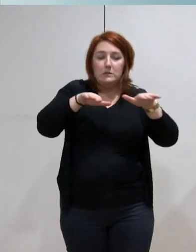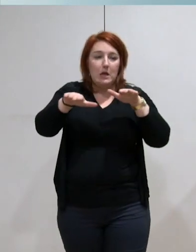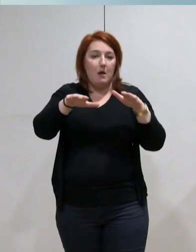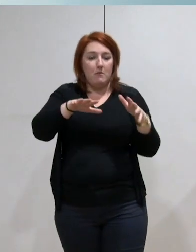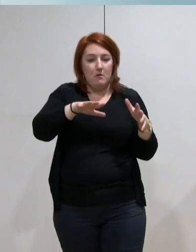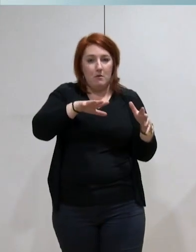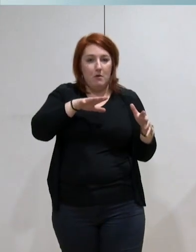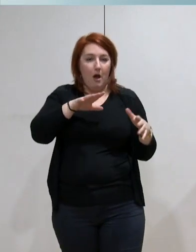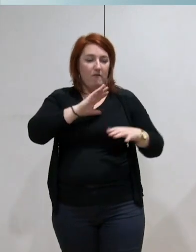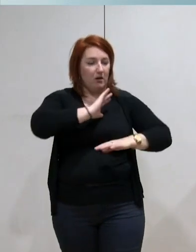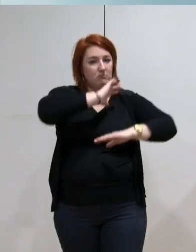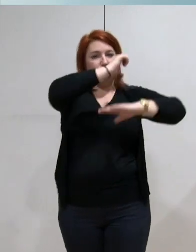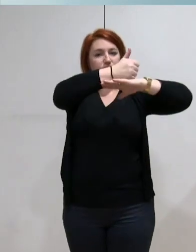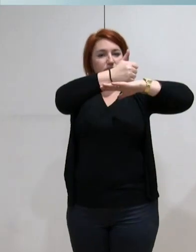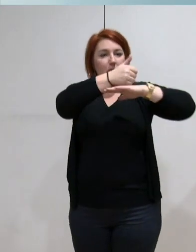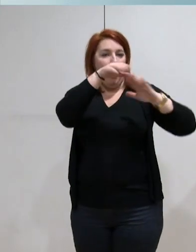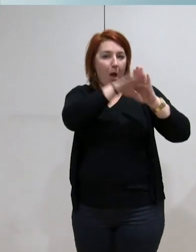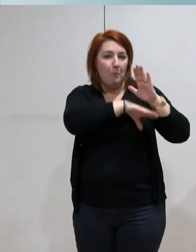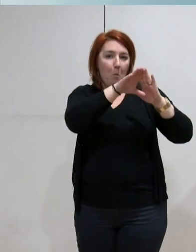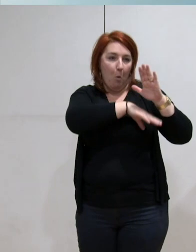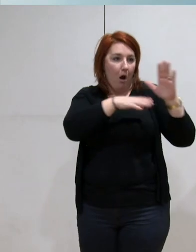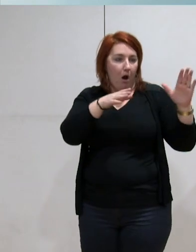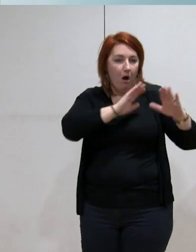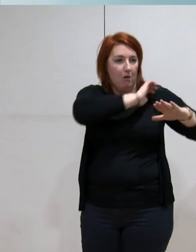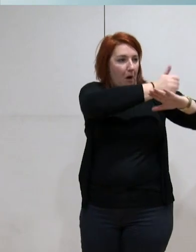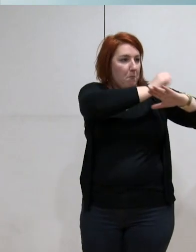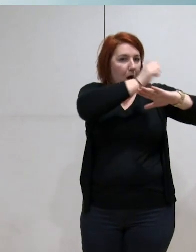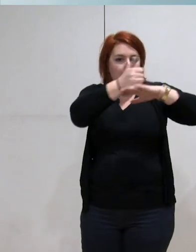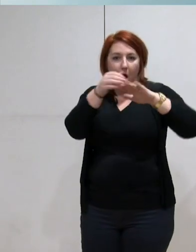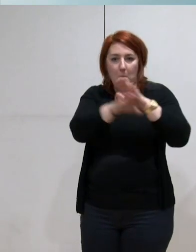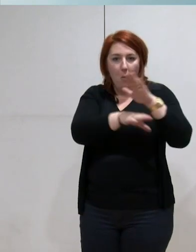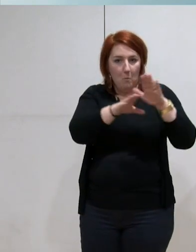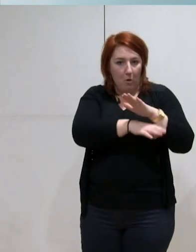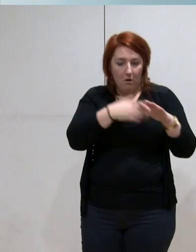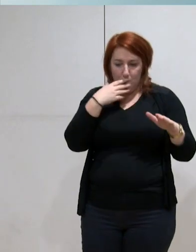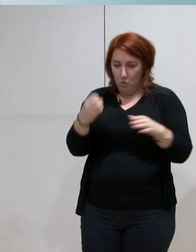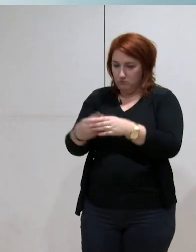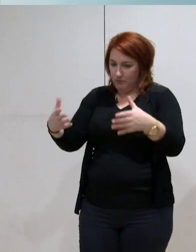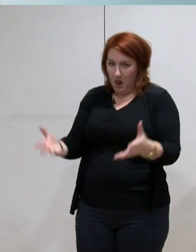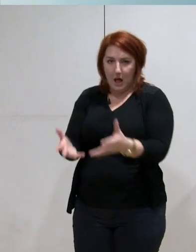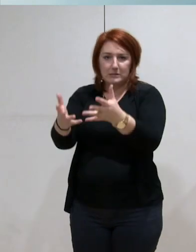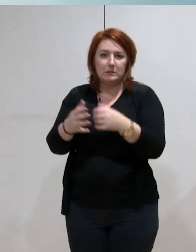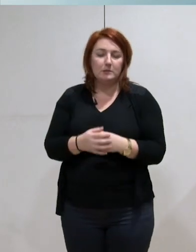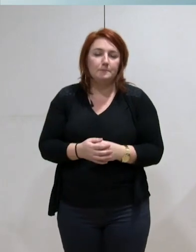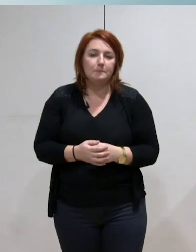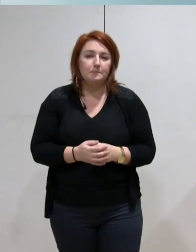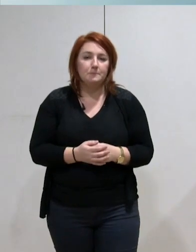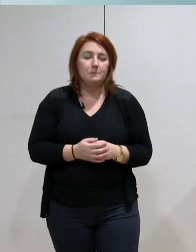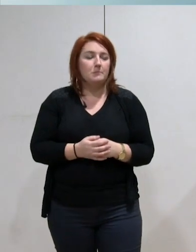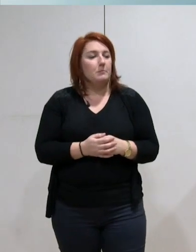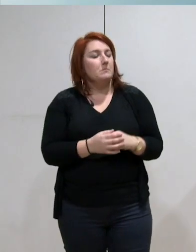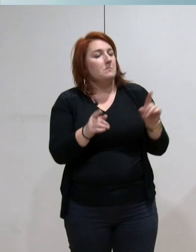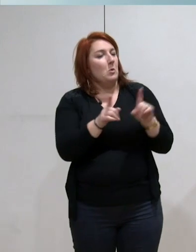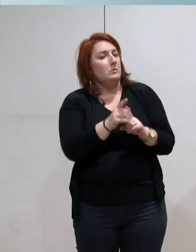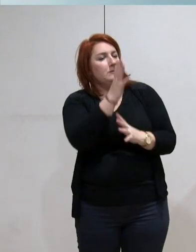peu moins de généraux aux commandes du bâtiment ce qui n ce qui est inadéquat c'est euh de dire